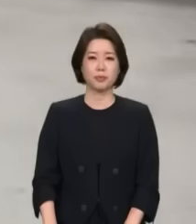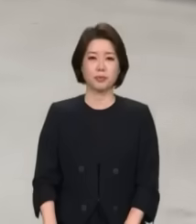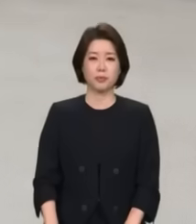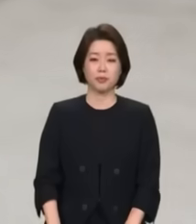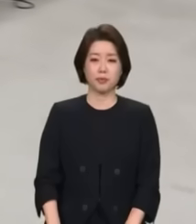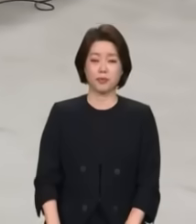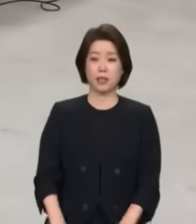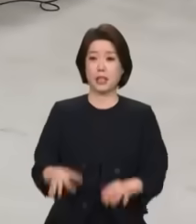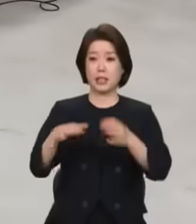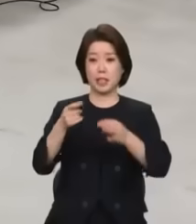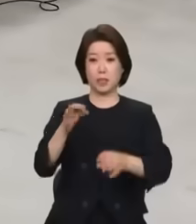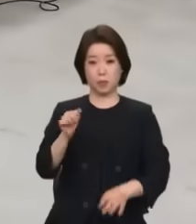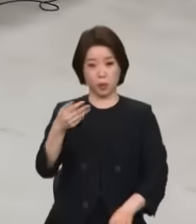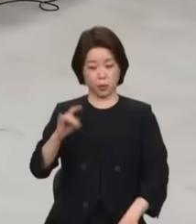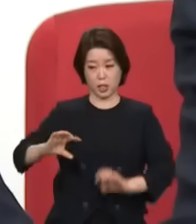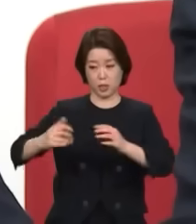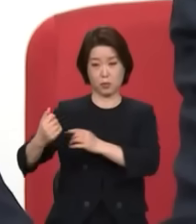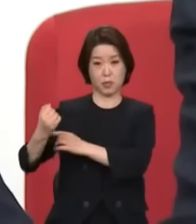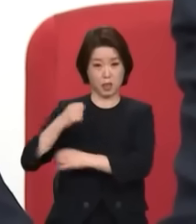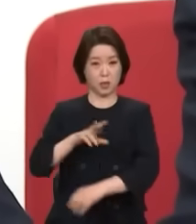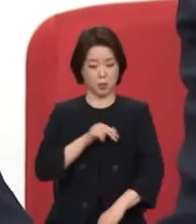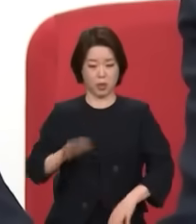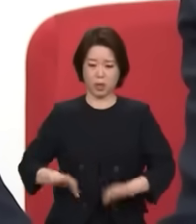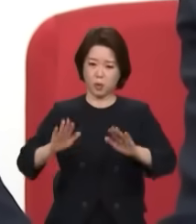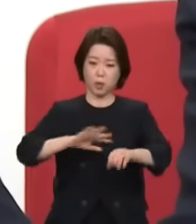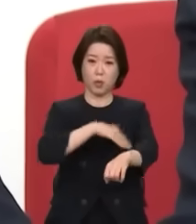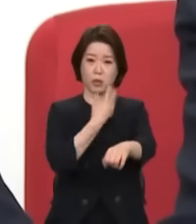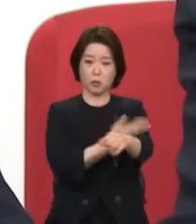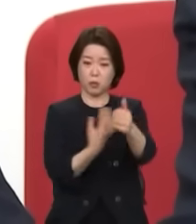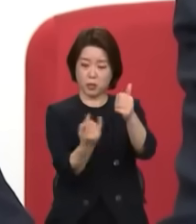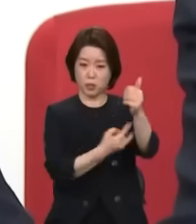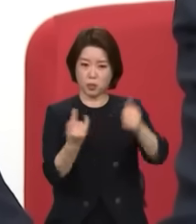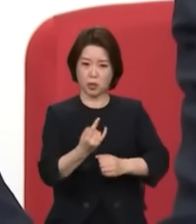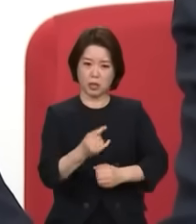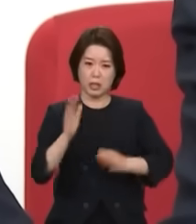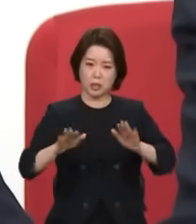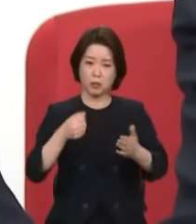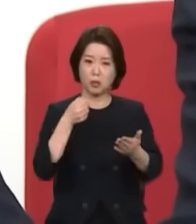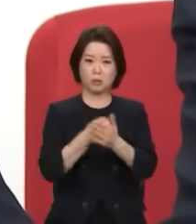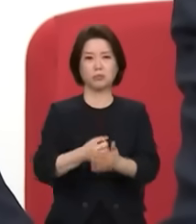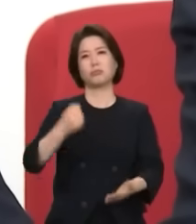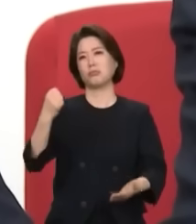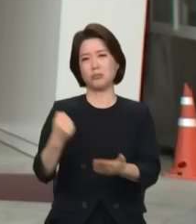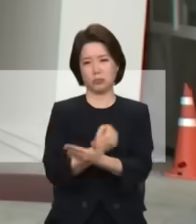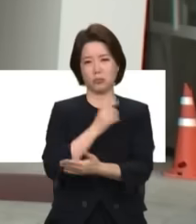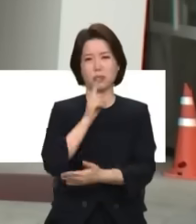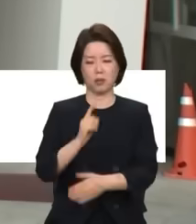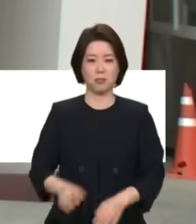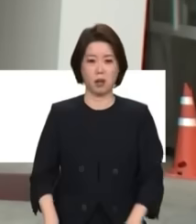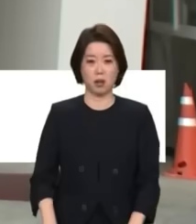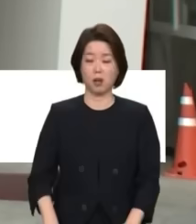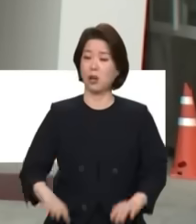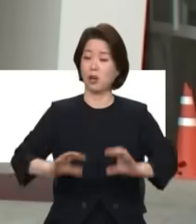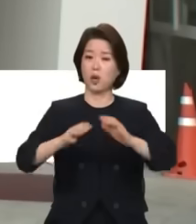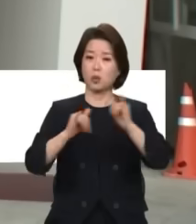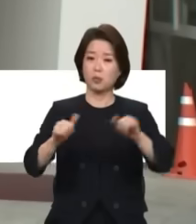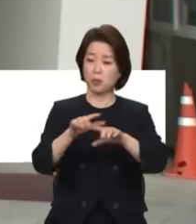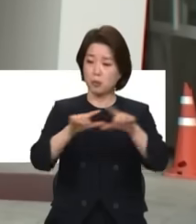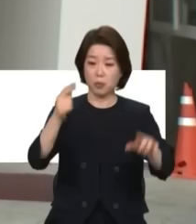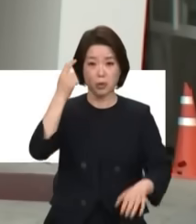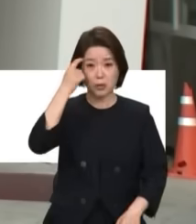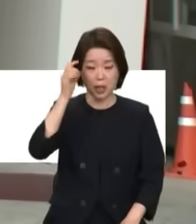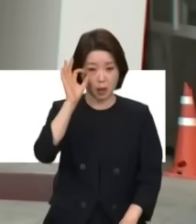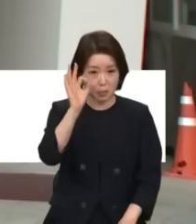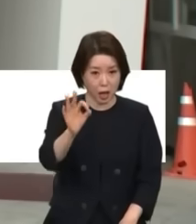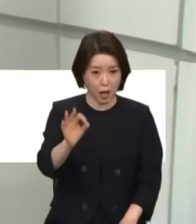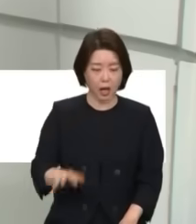김용태 국민의힘 의원은 권익위의 이번 결정에 대해 아쉬움이 있다고 비판했습니다. 국민들의 보편적인 생각에서 봤을